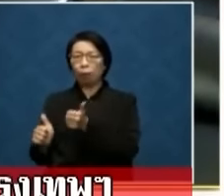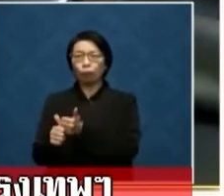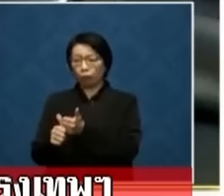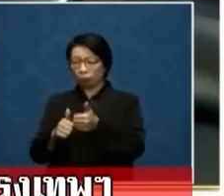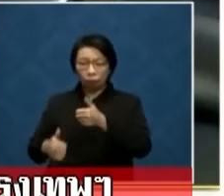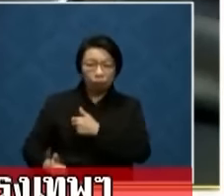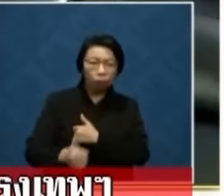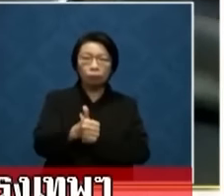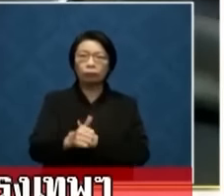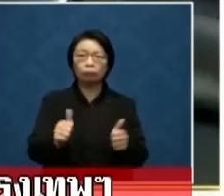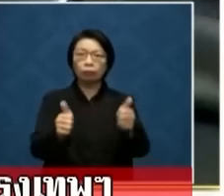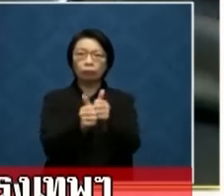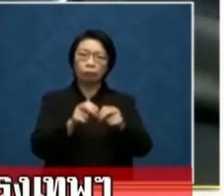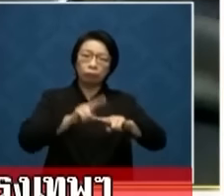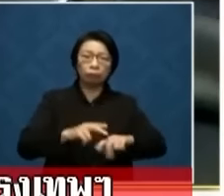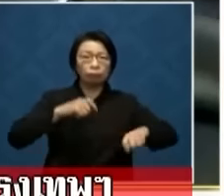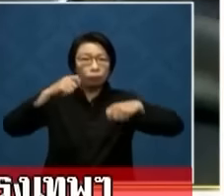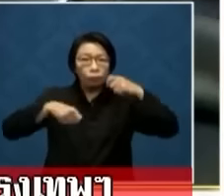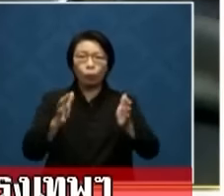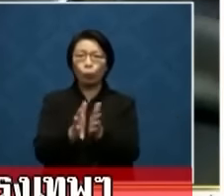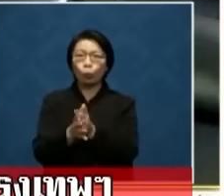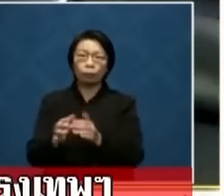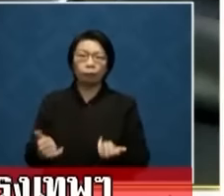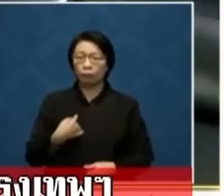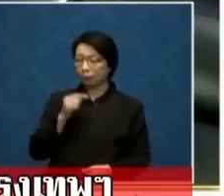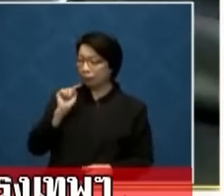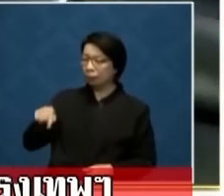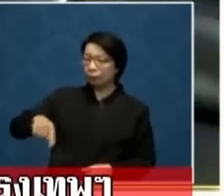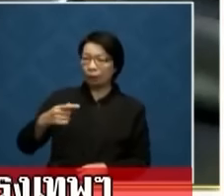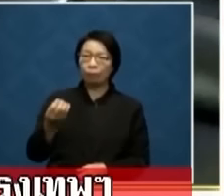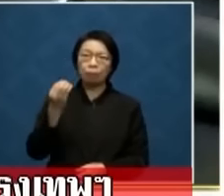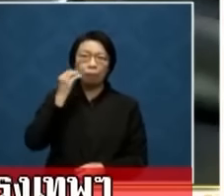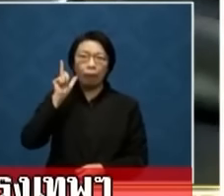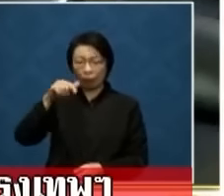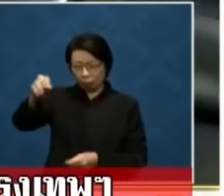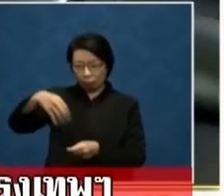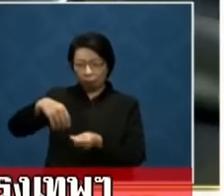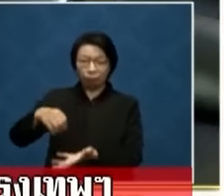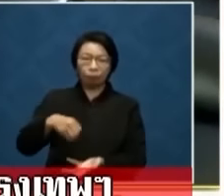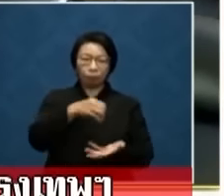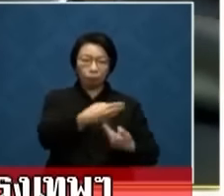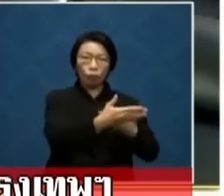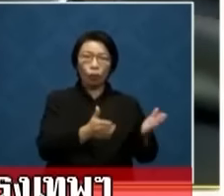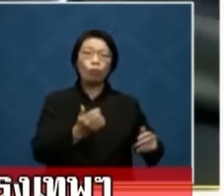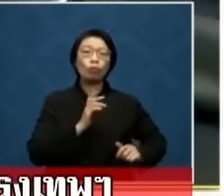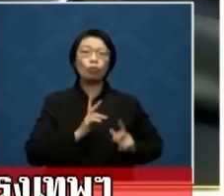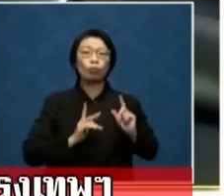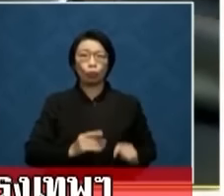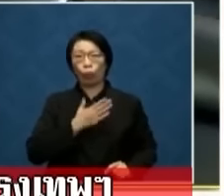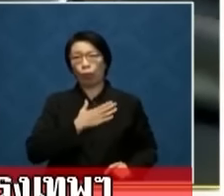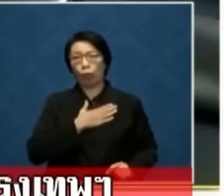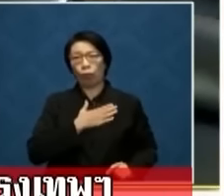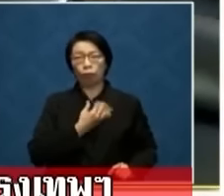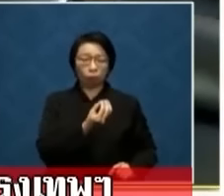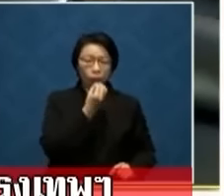บางคนครับยิ่งกว่านั้นครับกำชับให้แม่บ้านขนอาหารเข้าไปทานในห้องของส่วนตัวของท่านด้วยซึ่งเรื่องนี้เป็นเรื่